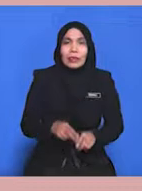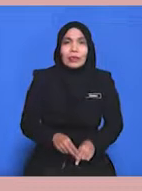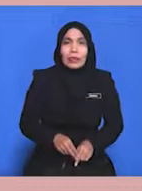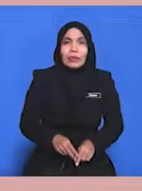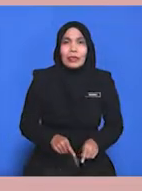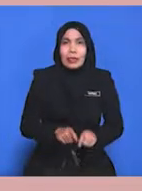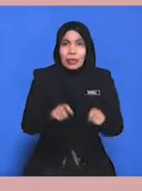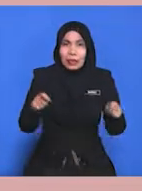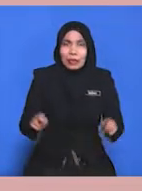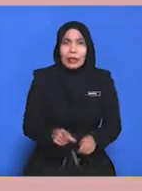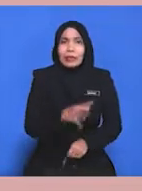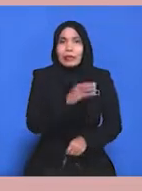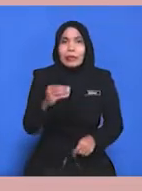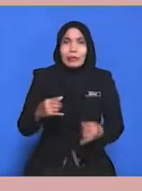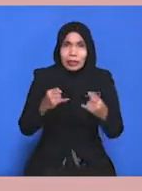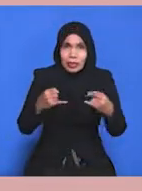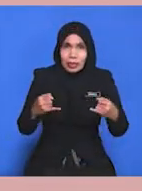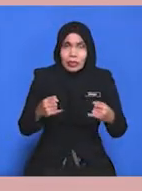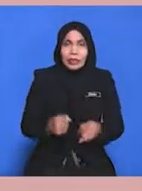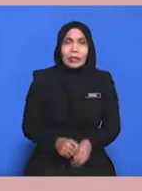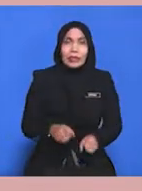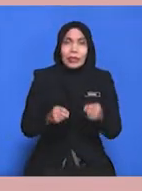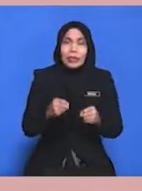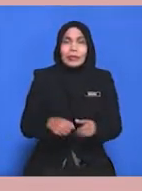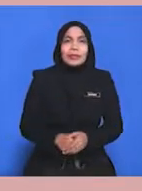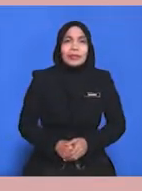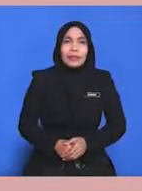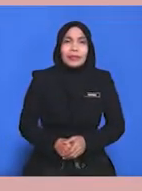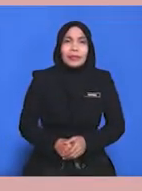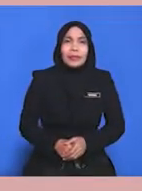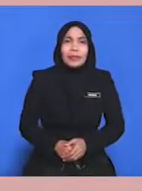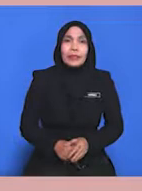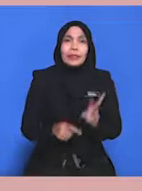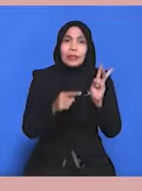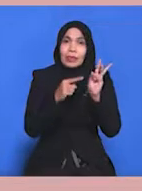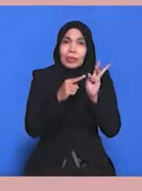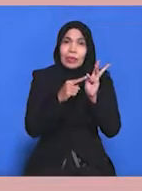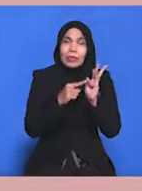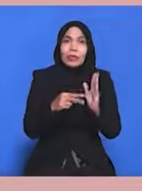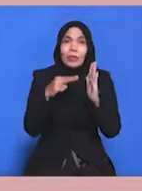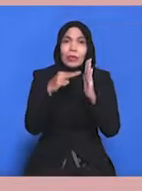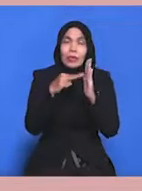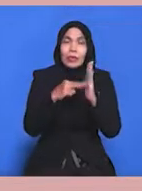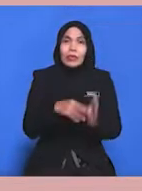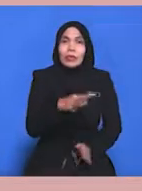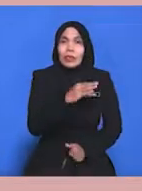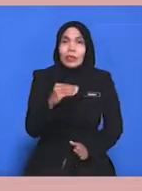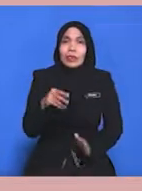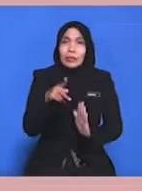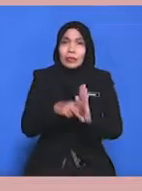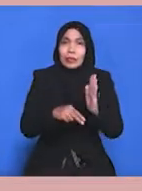hendak dipertandingkan. Seterusnya, undang-undang dan peraturan, di mana